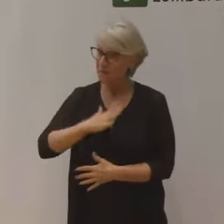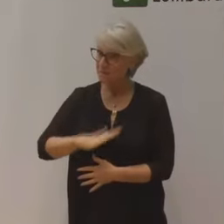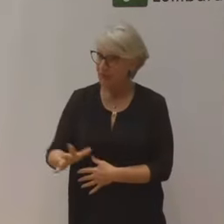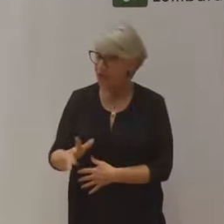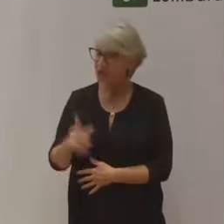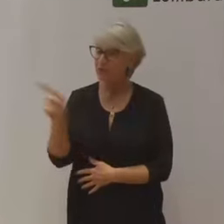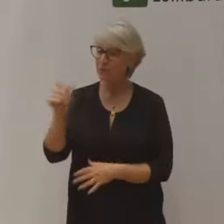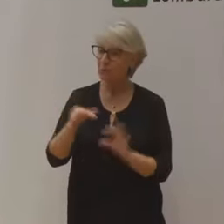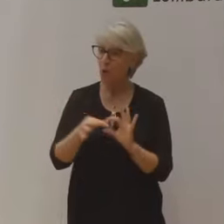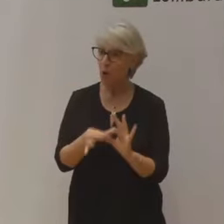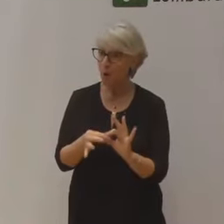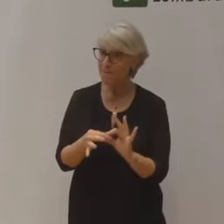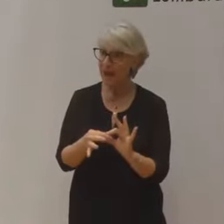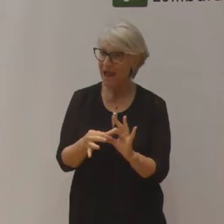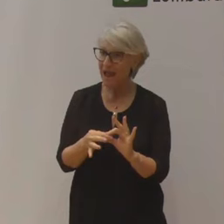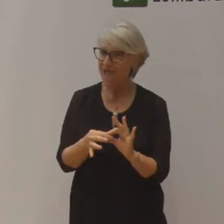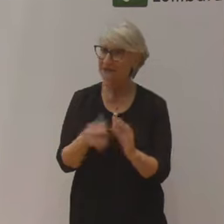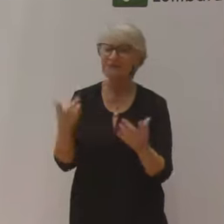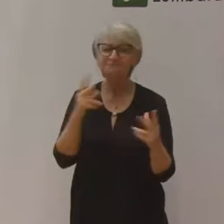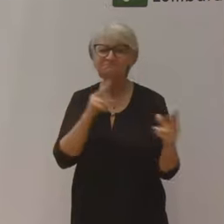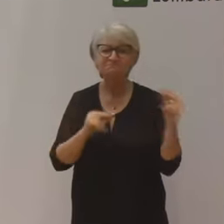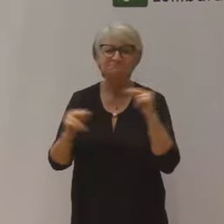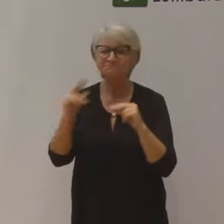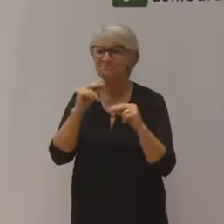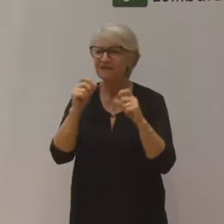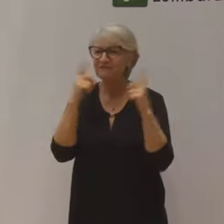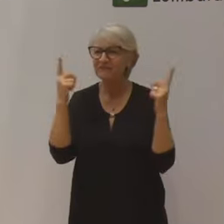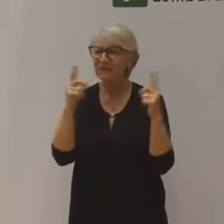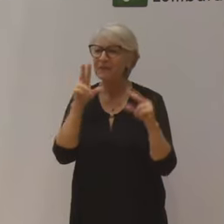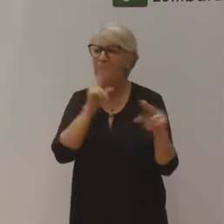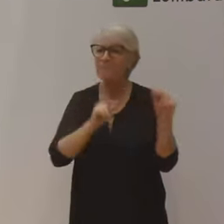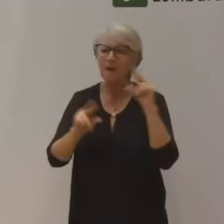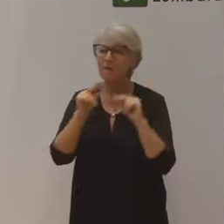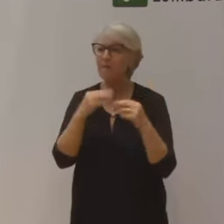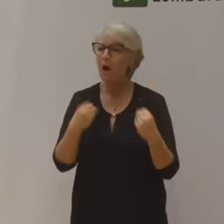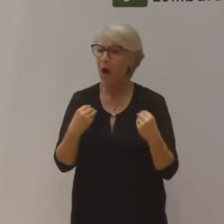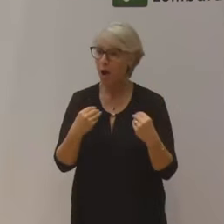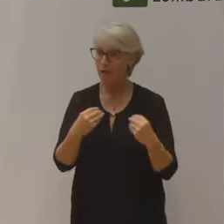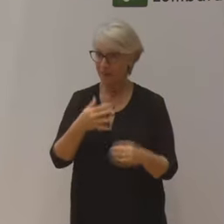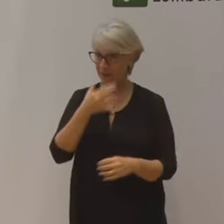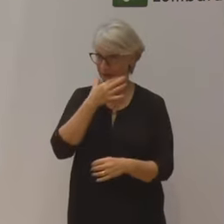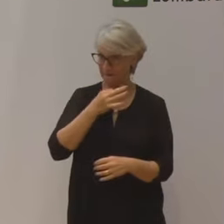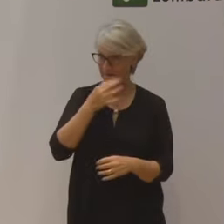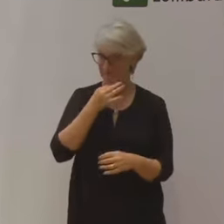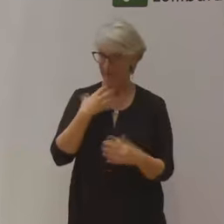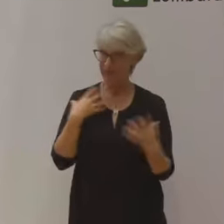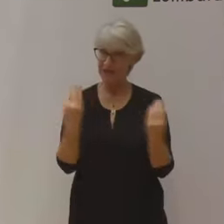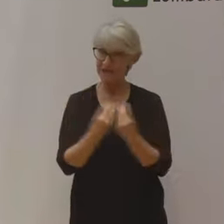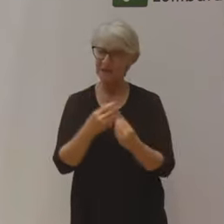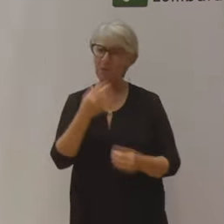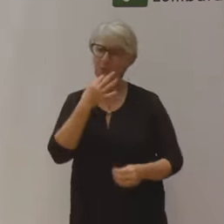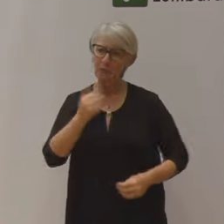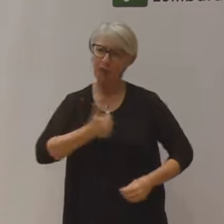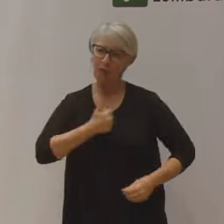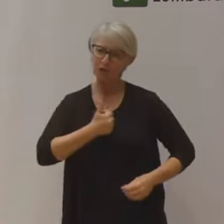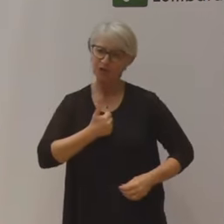tuoi compagni? Sì. E cosa si diceva in quei video? Che è bello stare con gli altri o che è meglio stare da soli?